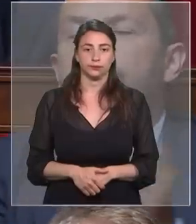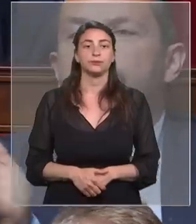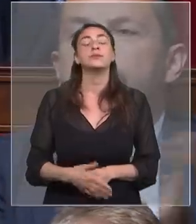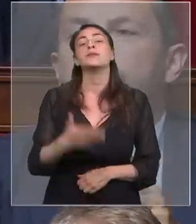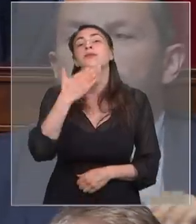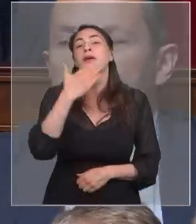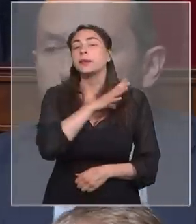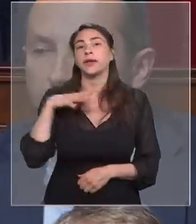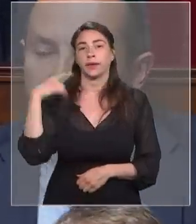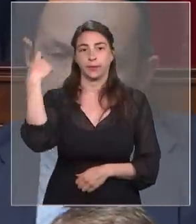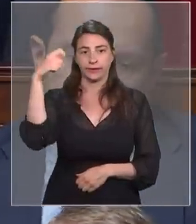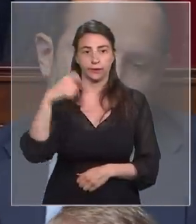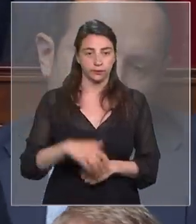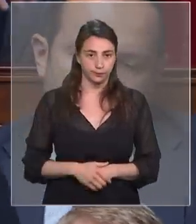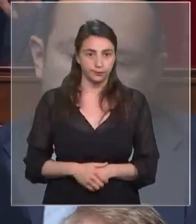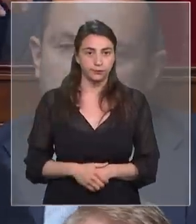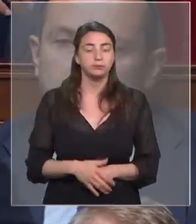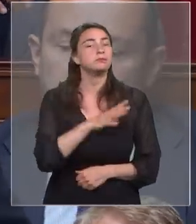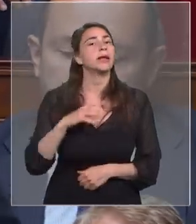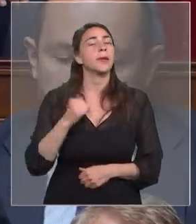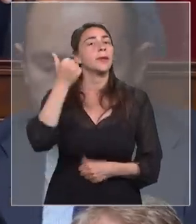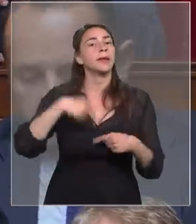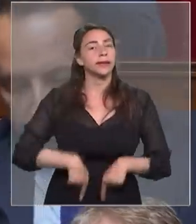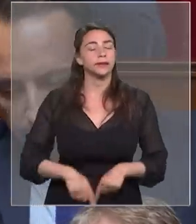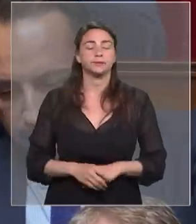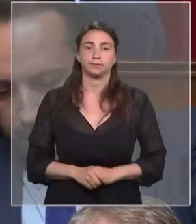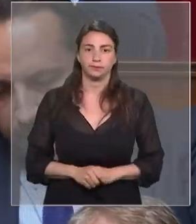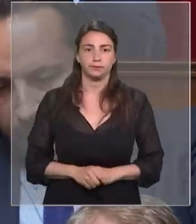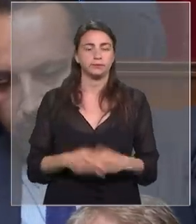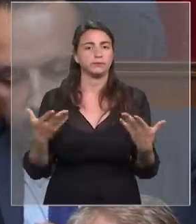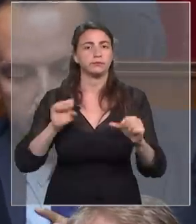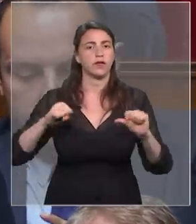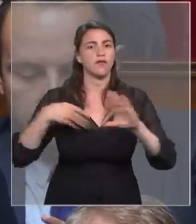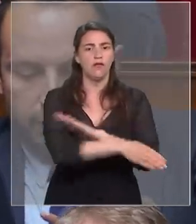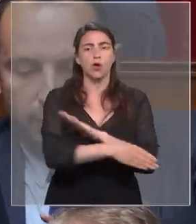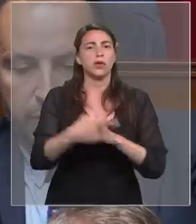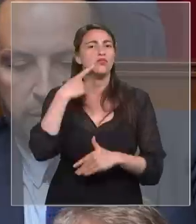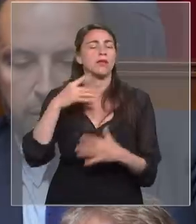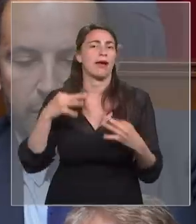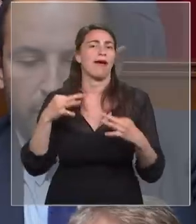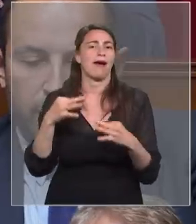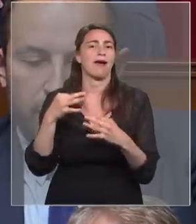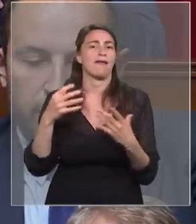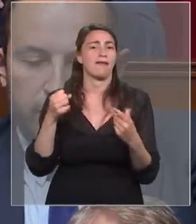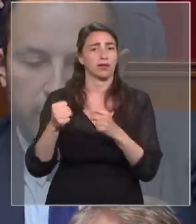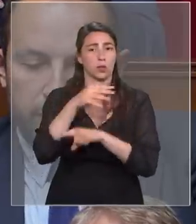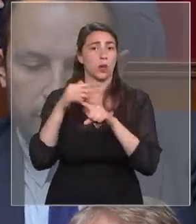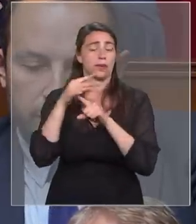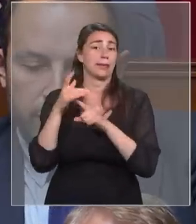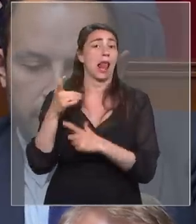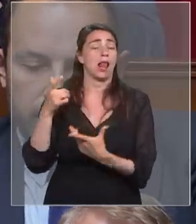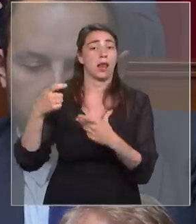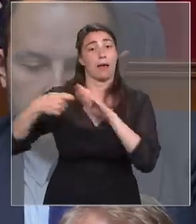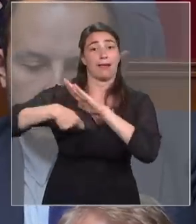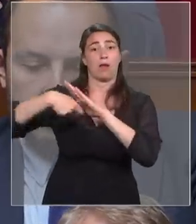Merci, Madame la Présidente. Madame la Première Ministre, la fraude aux prestations sociales est une réalité vécue par les Français.